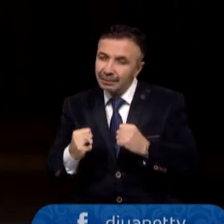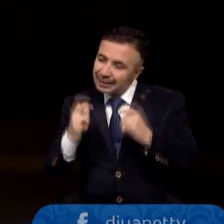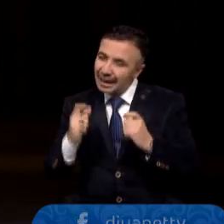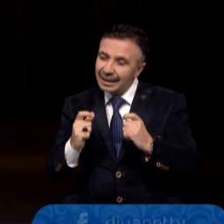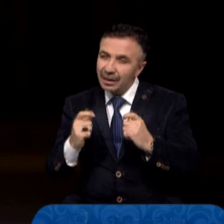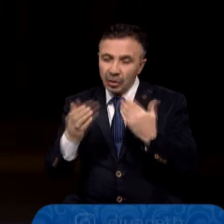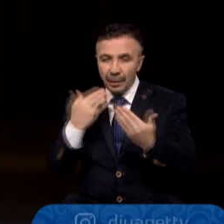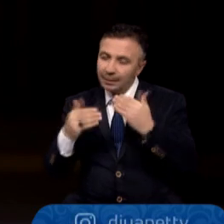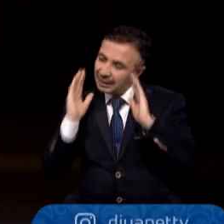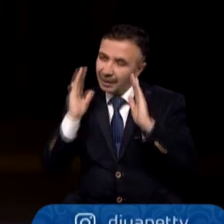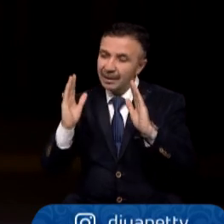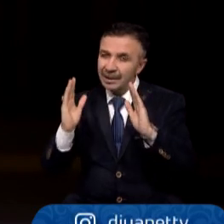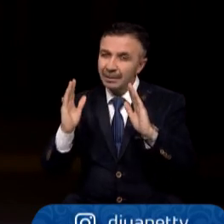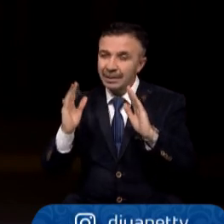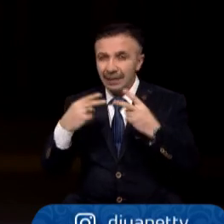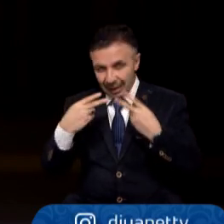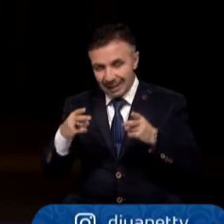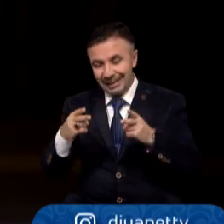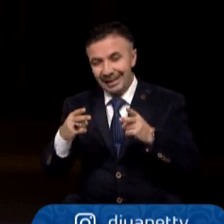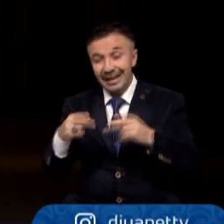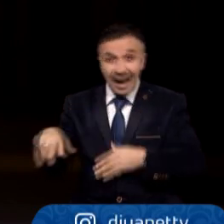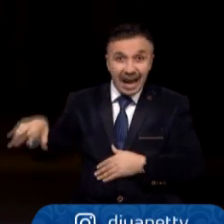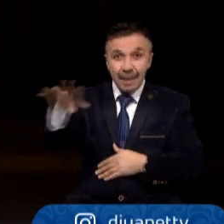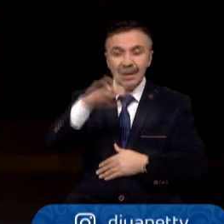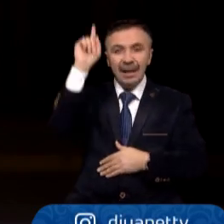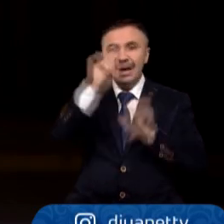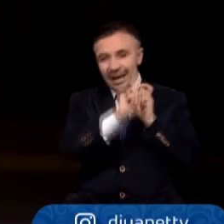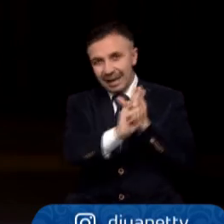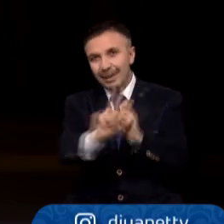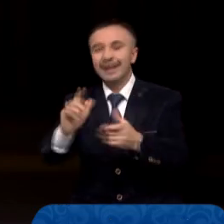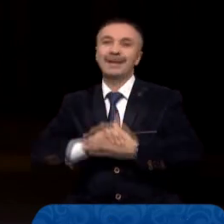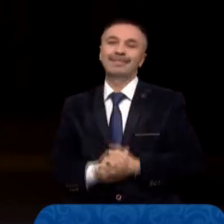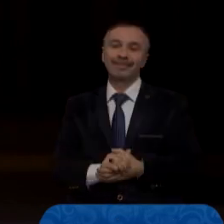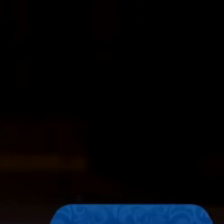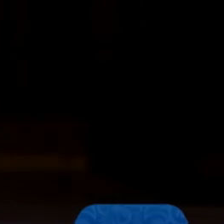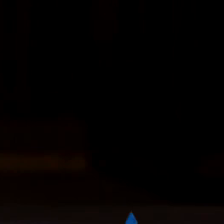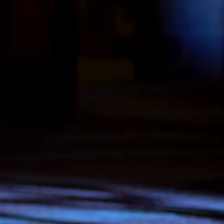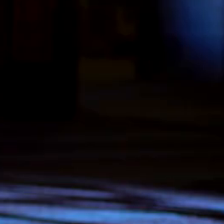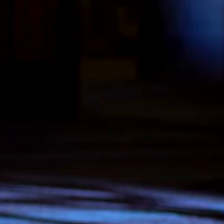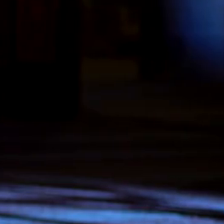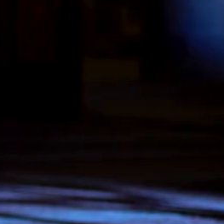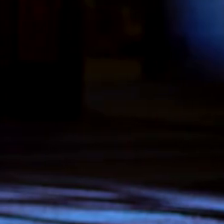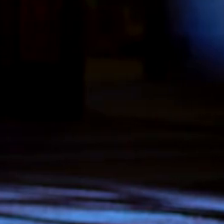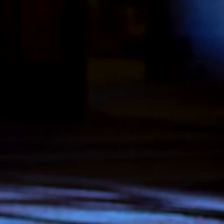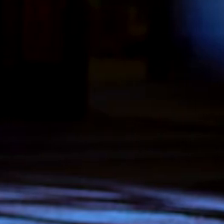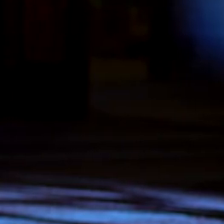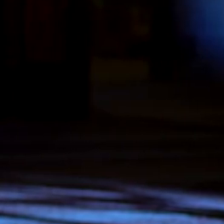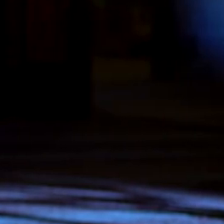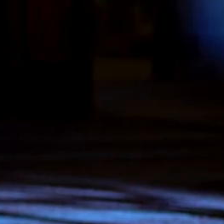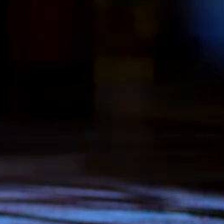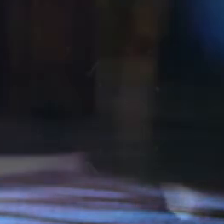sohbetimizde kaldığımız yerden devam edeceğimizi beyan eder hepinizi Allah'a emanet ederim